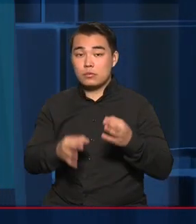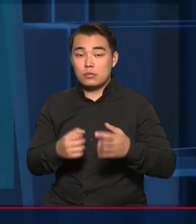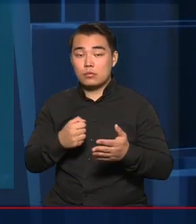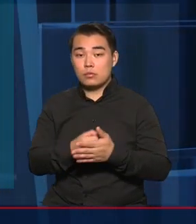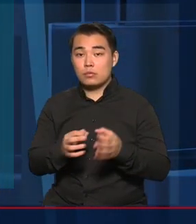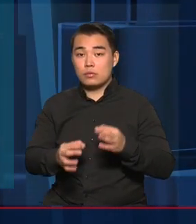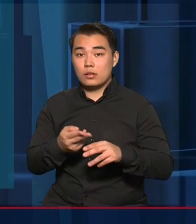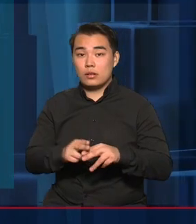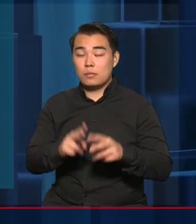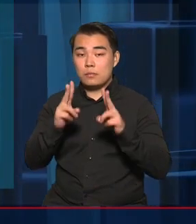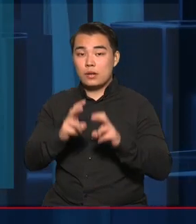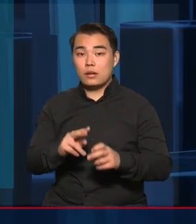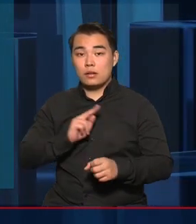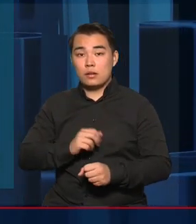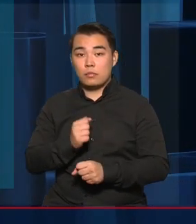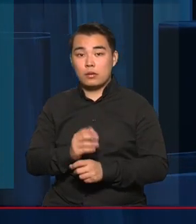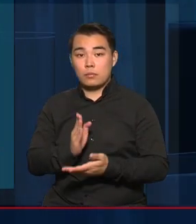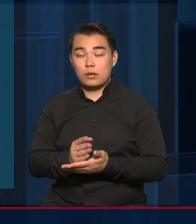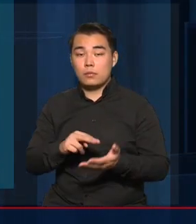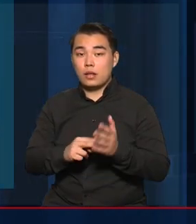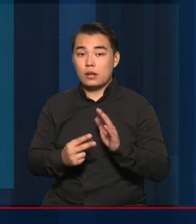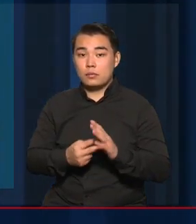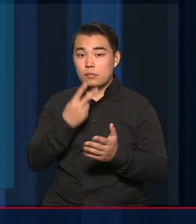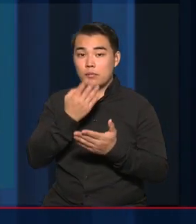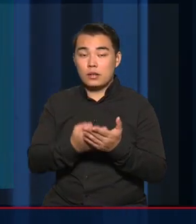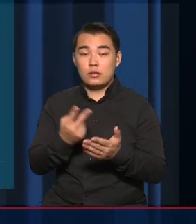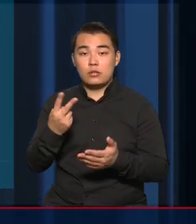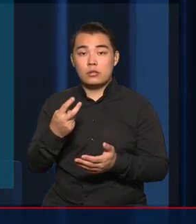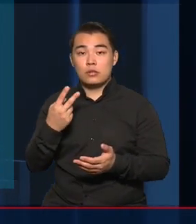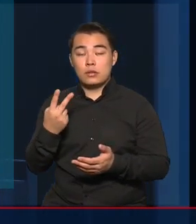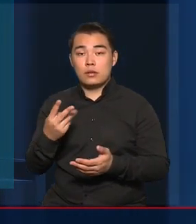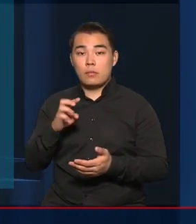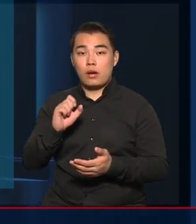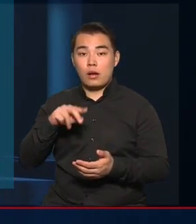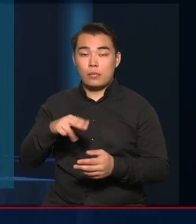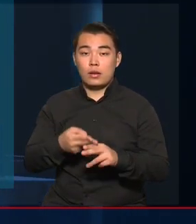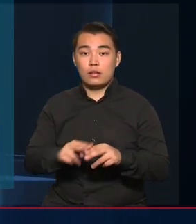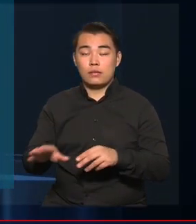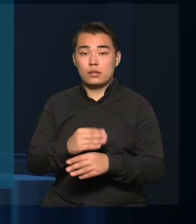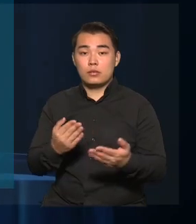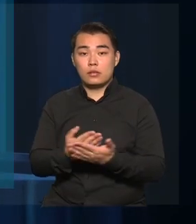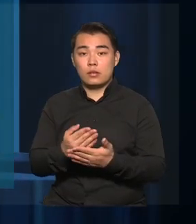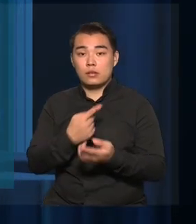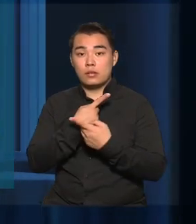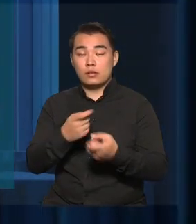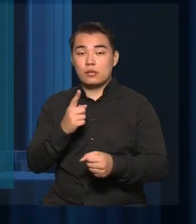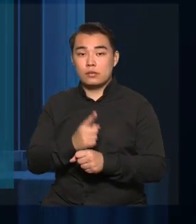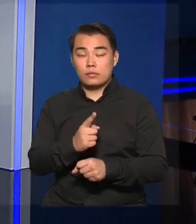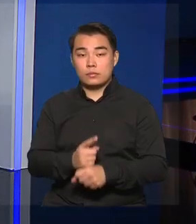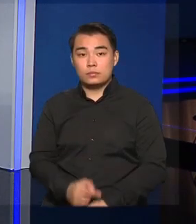дейінгі тергеп тексеру жүргізілуде. Процестік кодексінің 201 бабы 1 бөлігіне сәйкес өзге ақпарат жария етуге